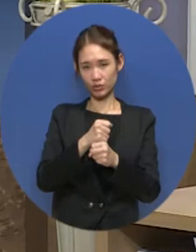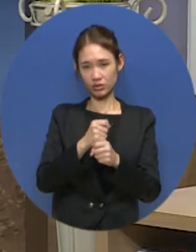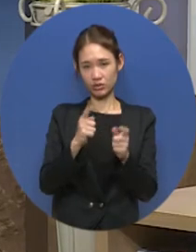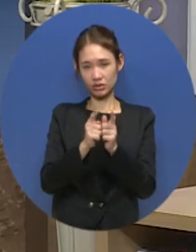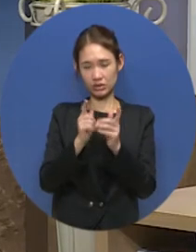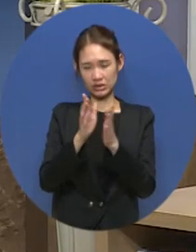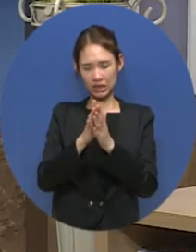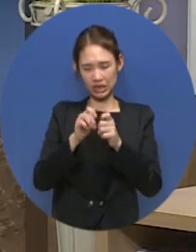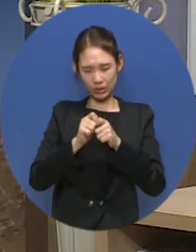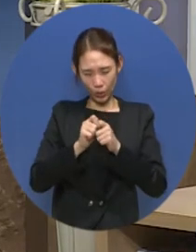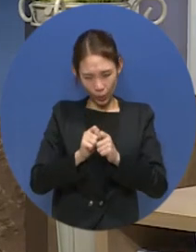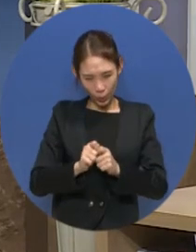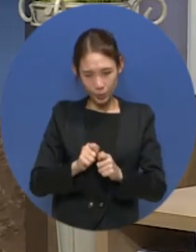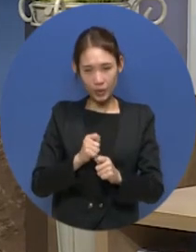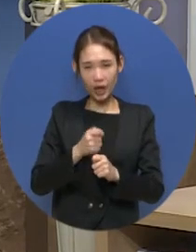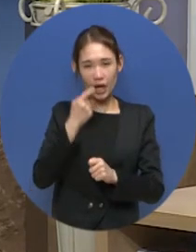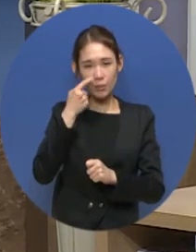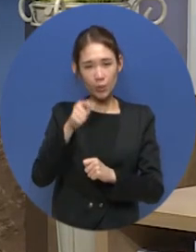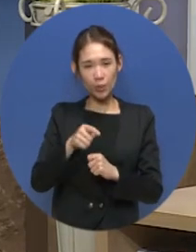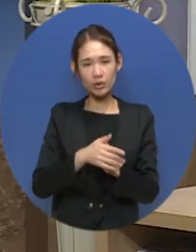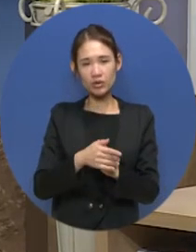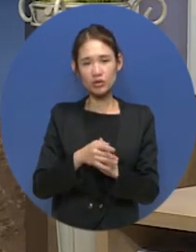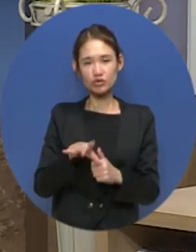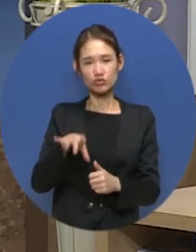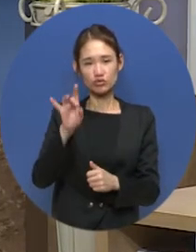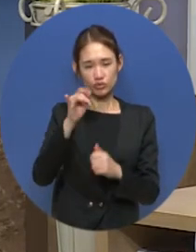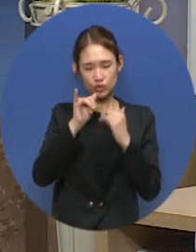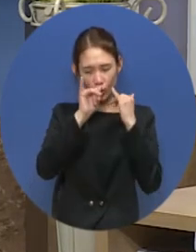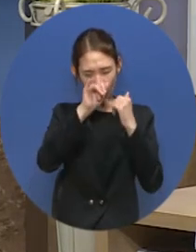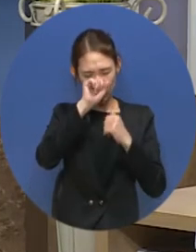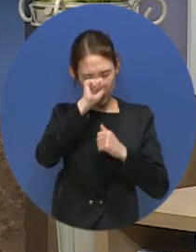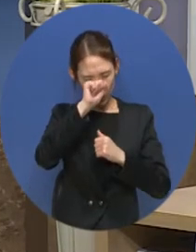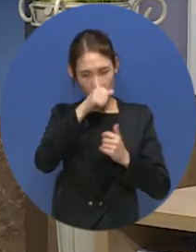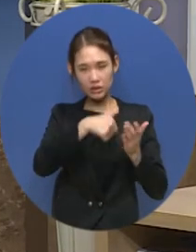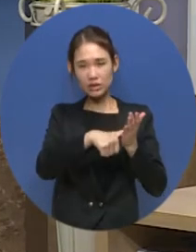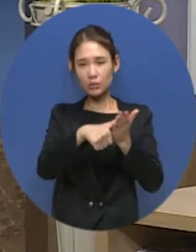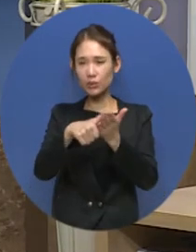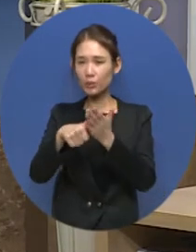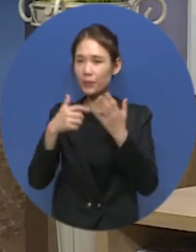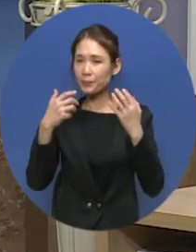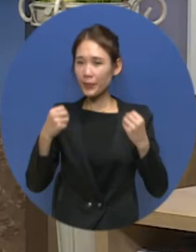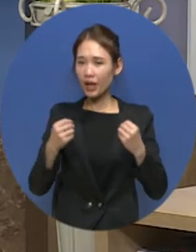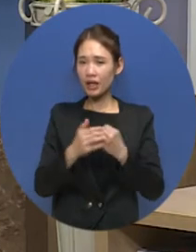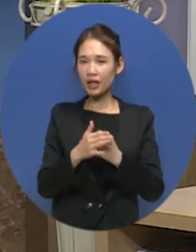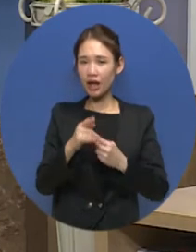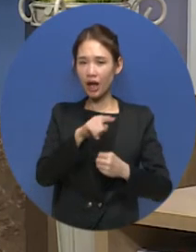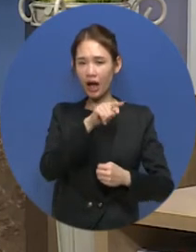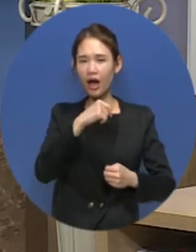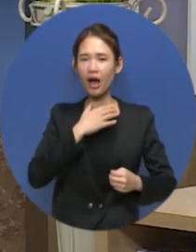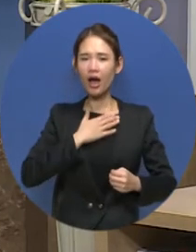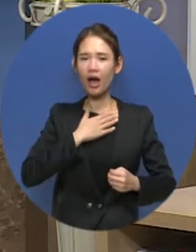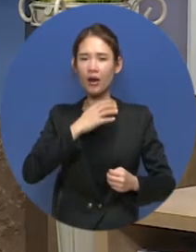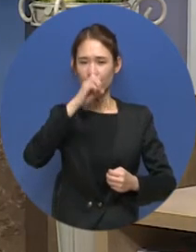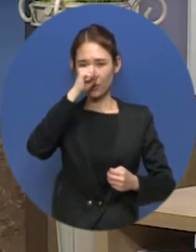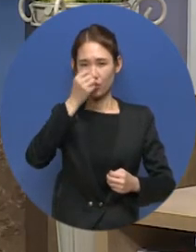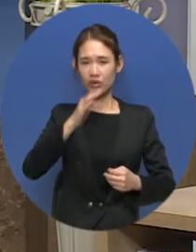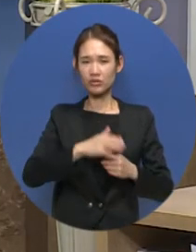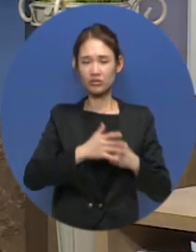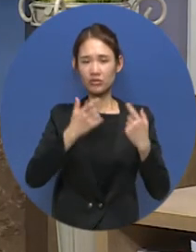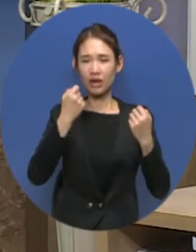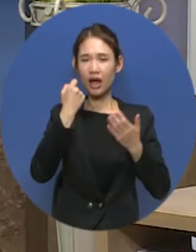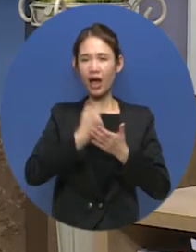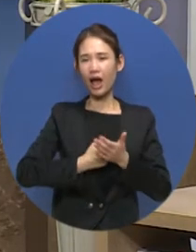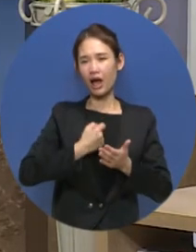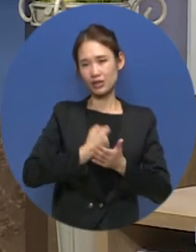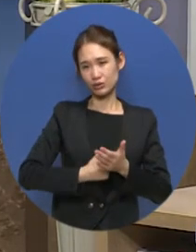또 직접 꼼꼼히 하시다 보니까 우수한 제품들이 많아서 이런 제품들을 좀 많이 알았으면 좋겠는데 하는